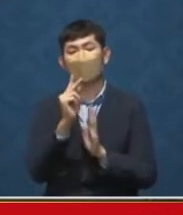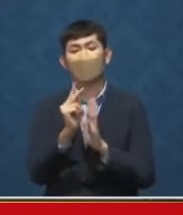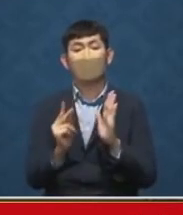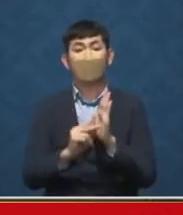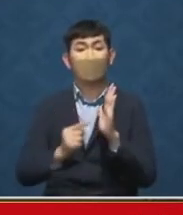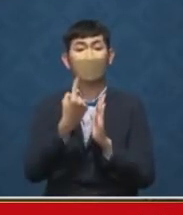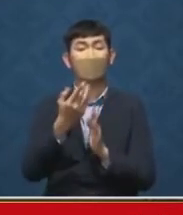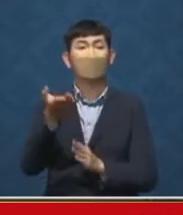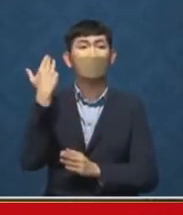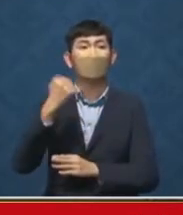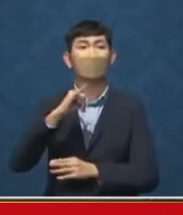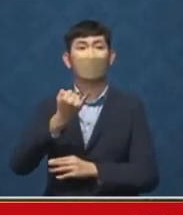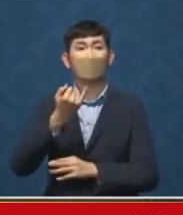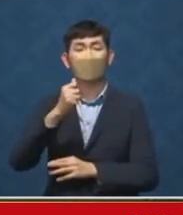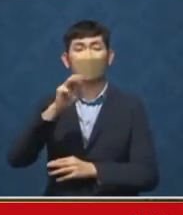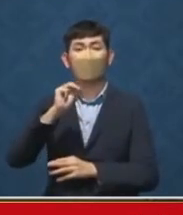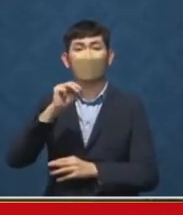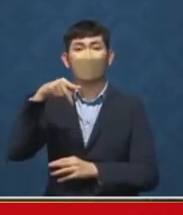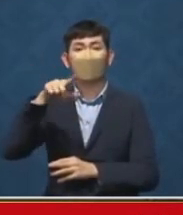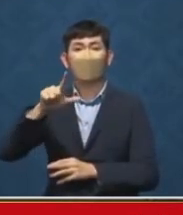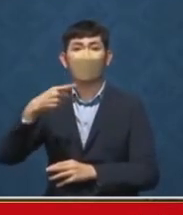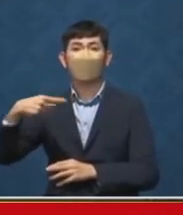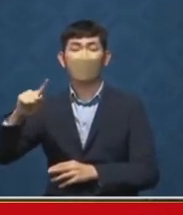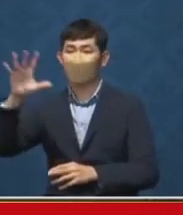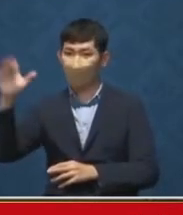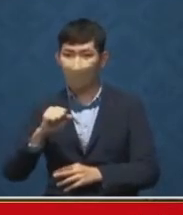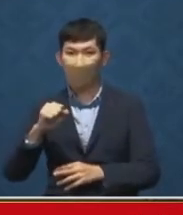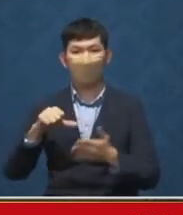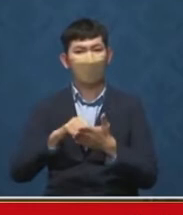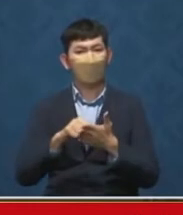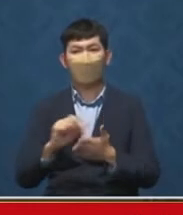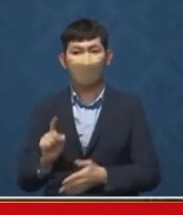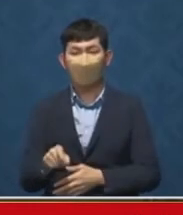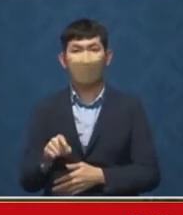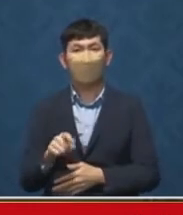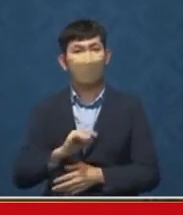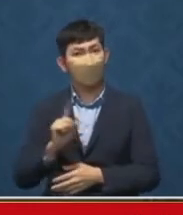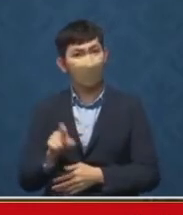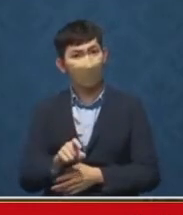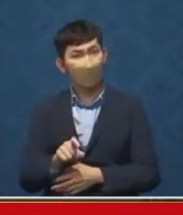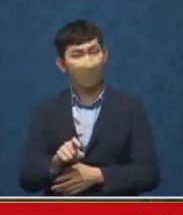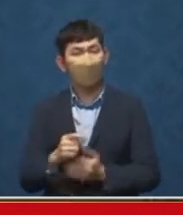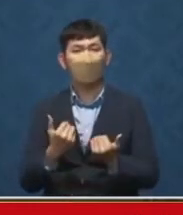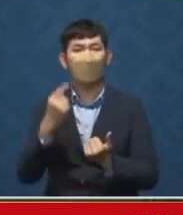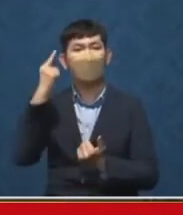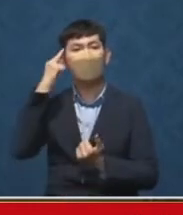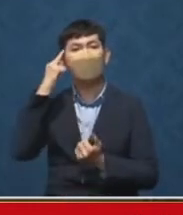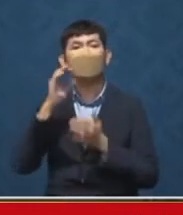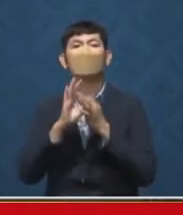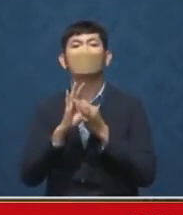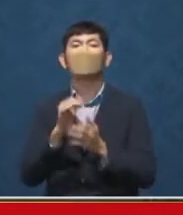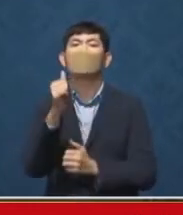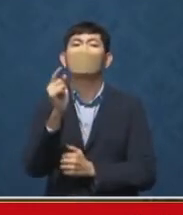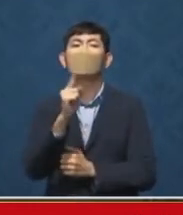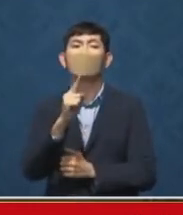ได้อย่างนั้นเราก็ต้องเอากฎหมายปฏิวัติตั้งแต่จอมพลป.พิบูลสงครามมาสิครับตั้งแต่จอมพลสฤษดิ์มาไม่ต้องแก้กันเลย